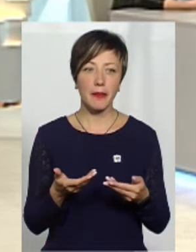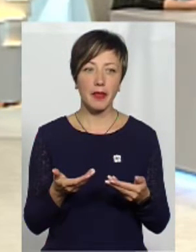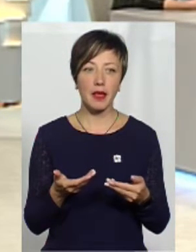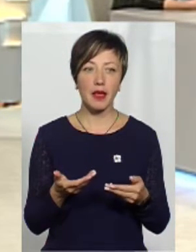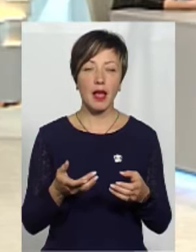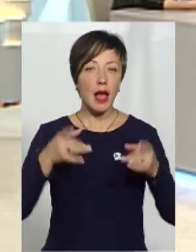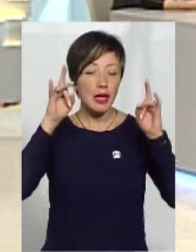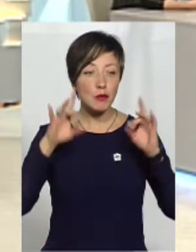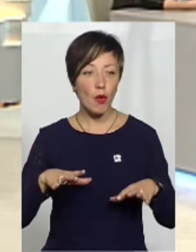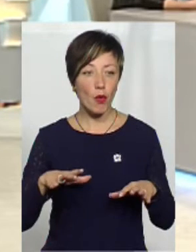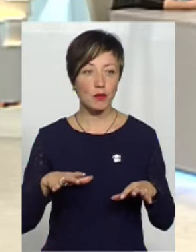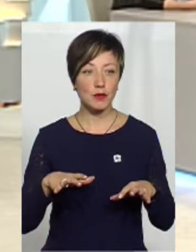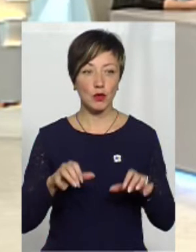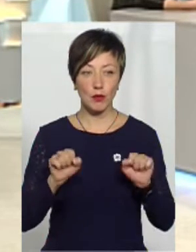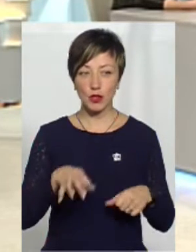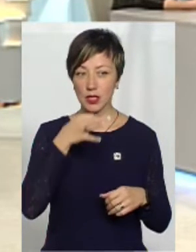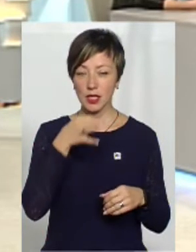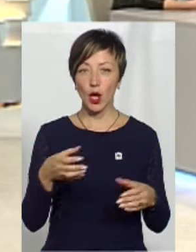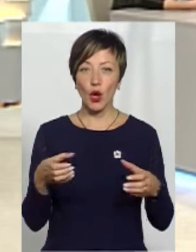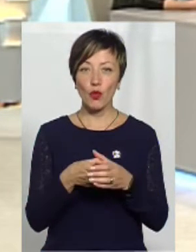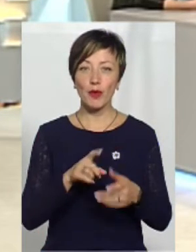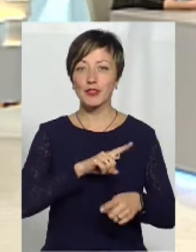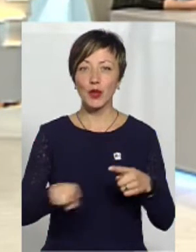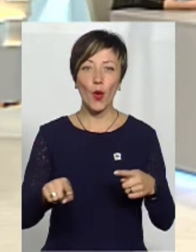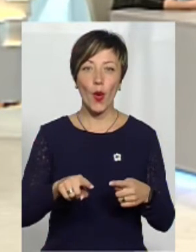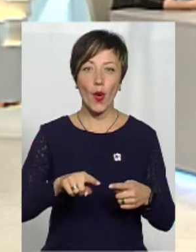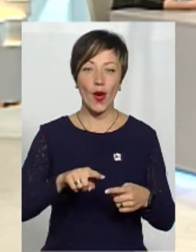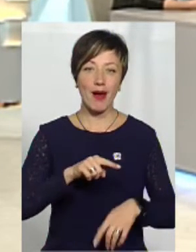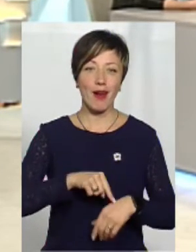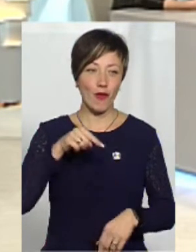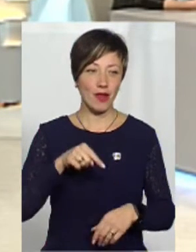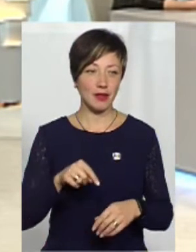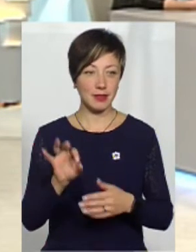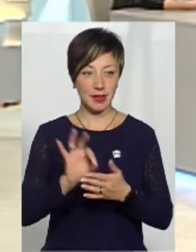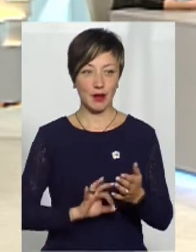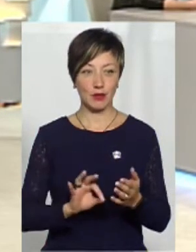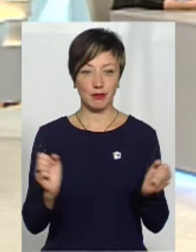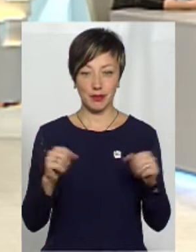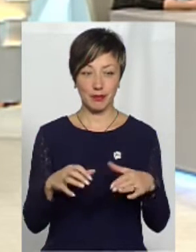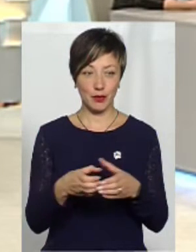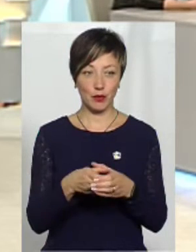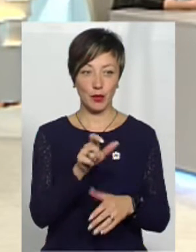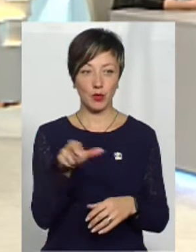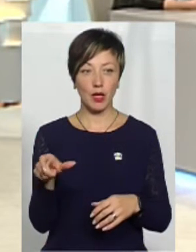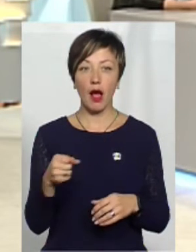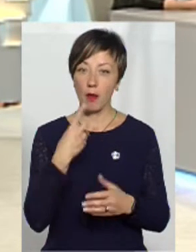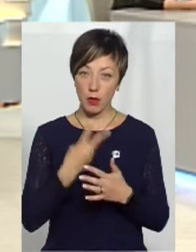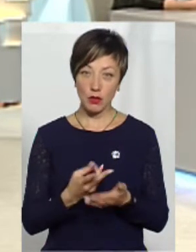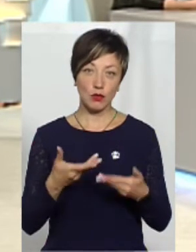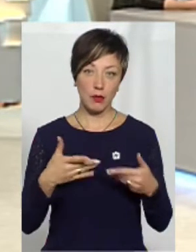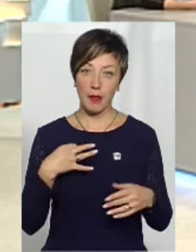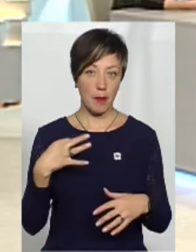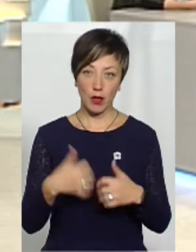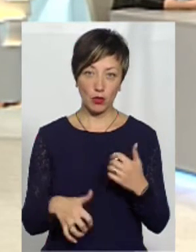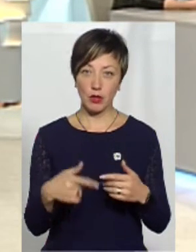ну, експронтом, можна сказати, група швидкого реагування. Отак раз і зібралася кучка людей. Але ми показали, що ми